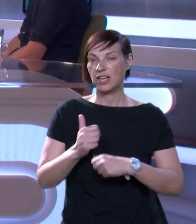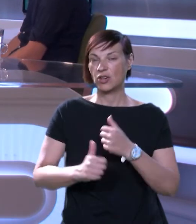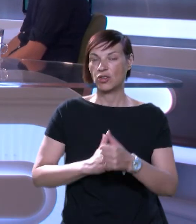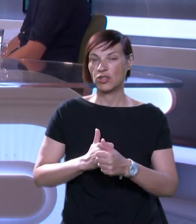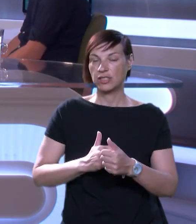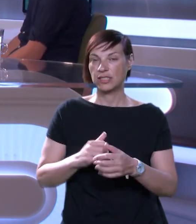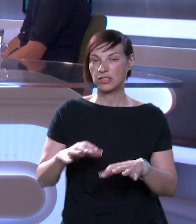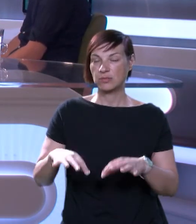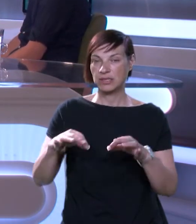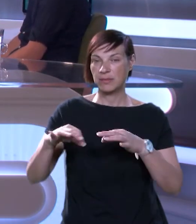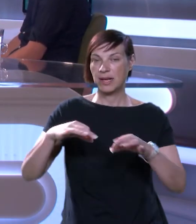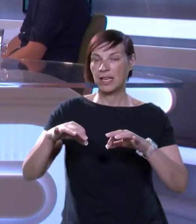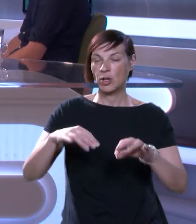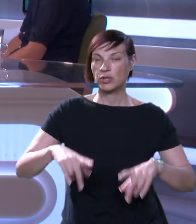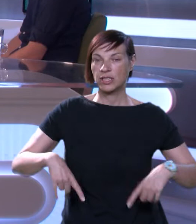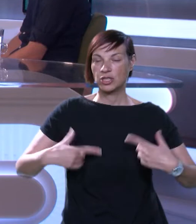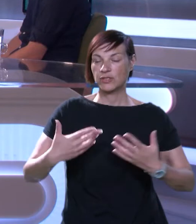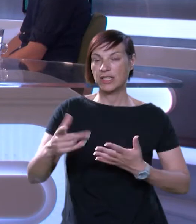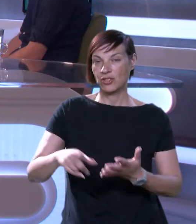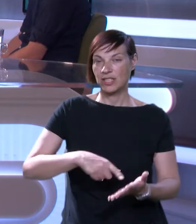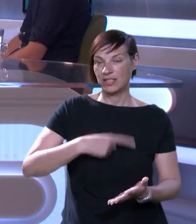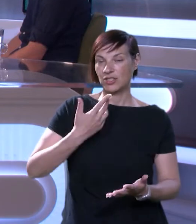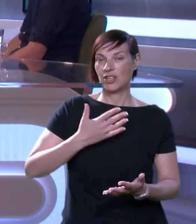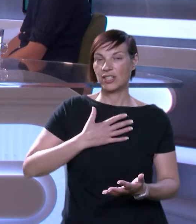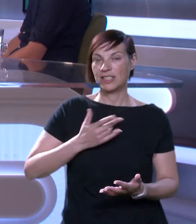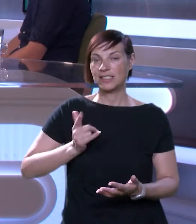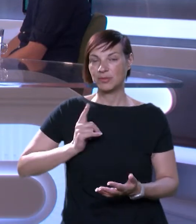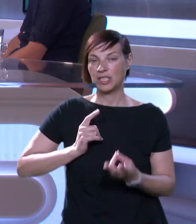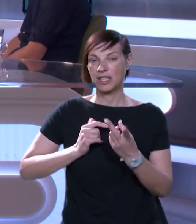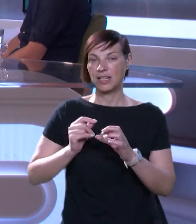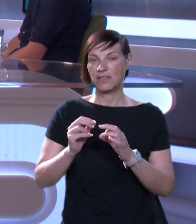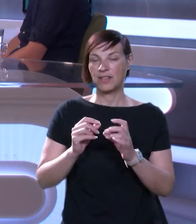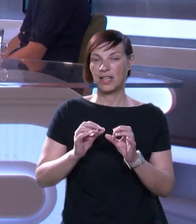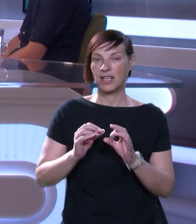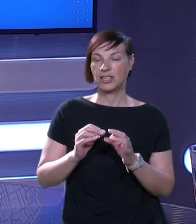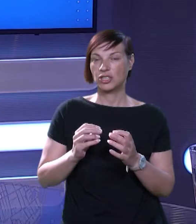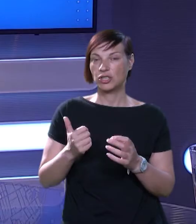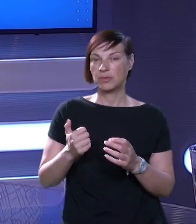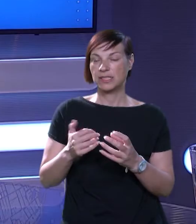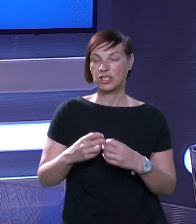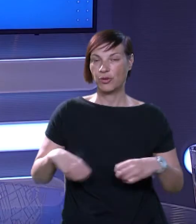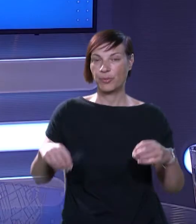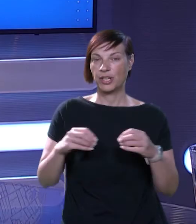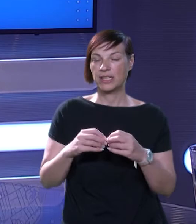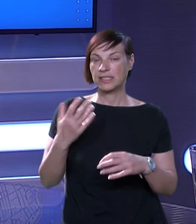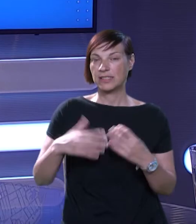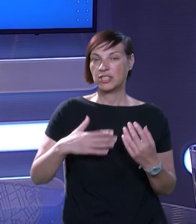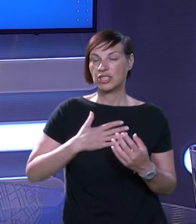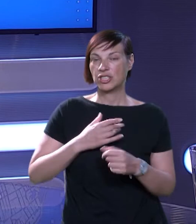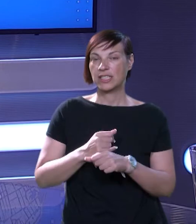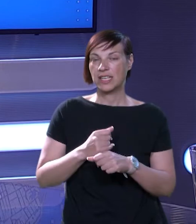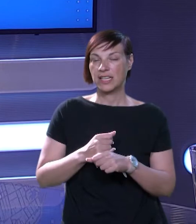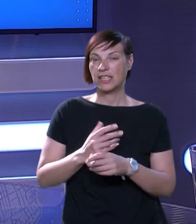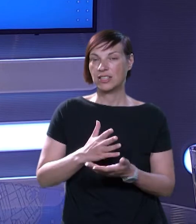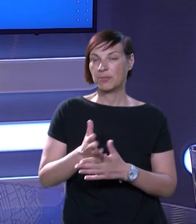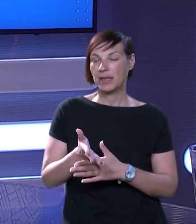smo snimali Lutke uživo, tako da je taj proces trajao. Ja sam često i čekala Vlado, on je 100 projekata završio dok je